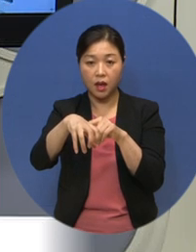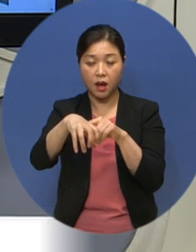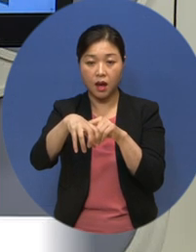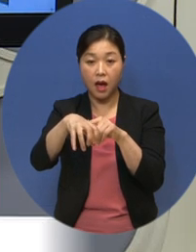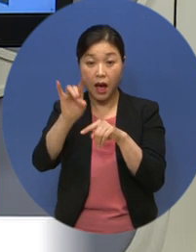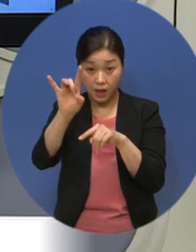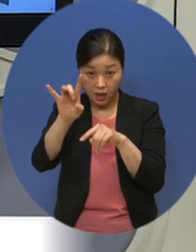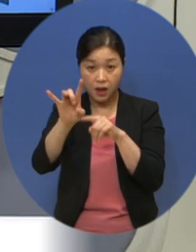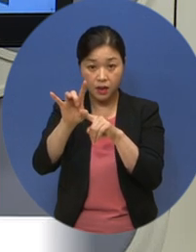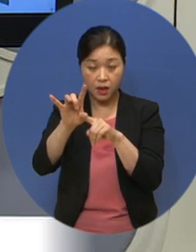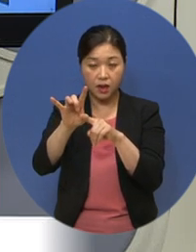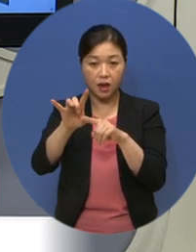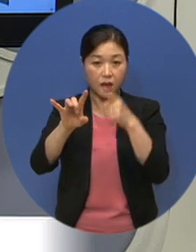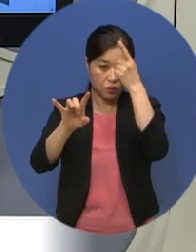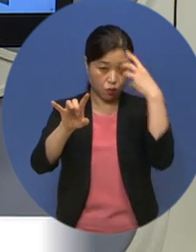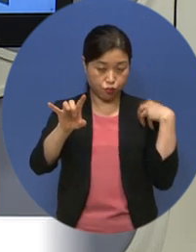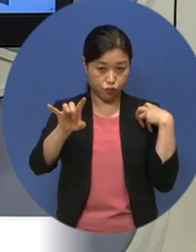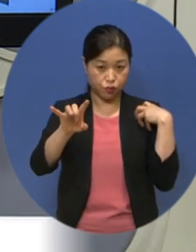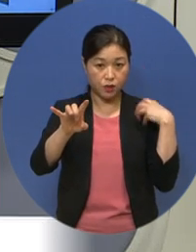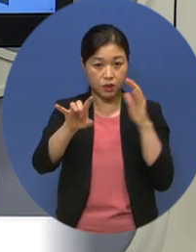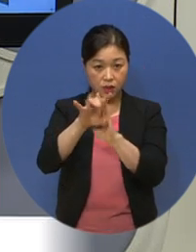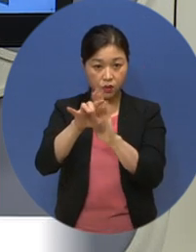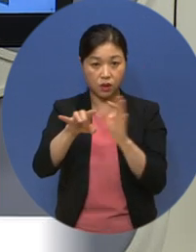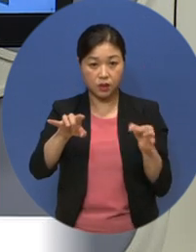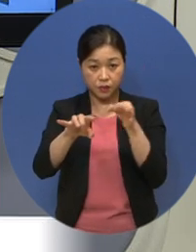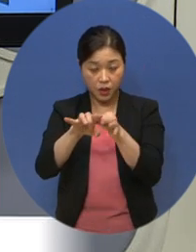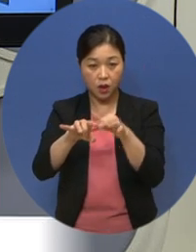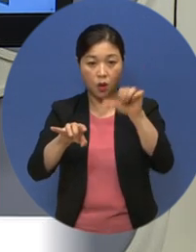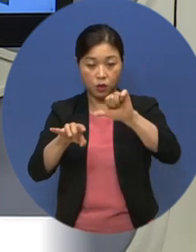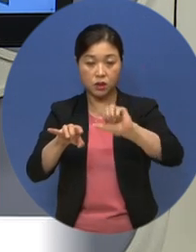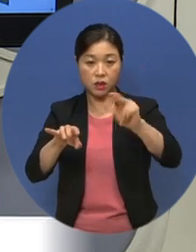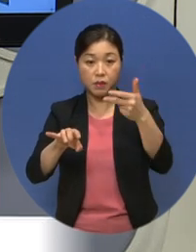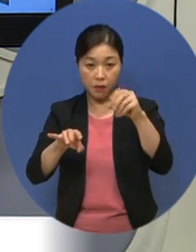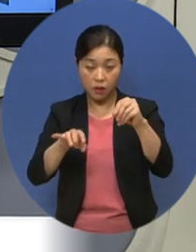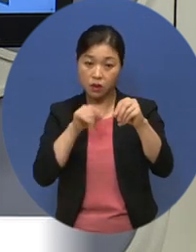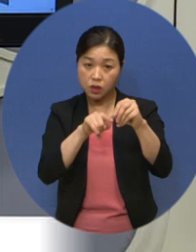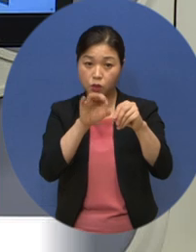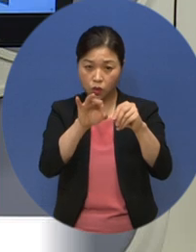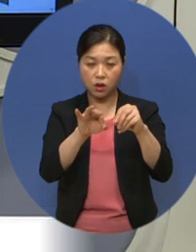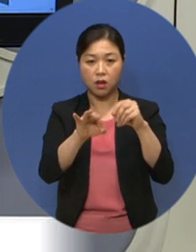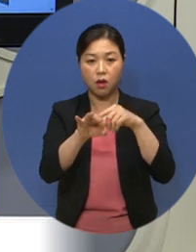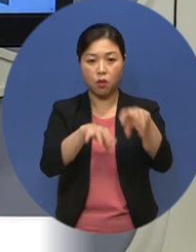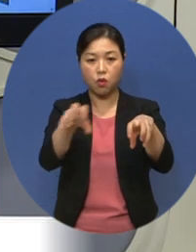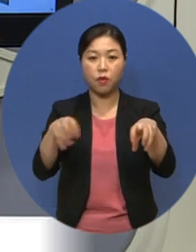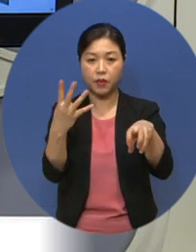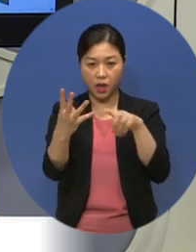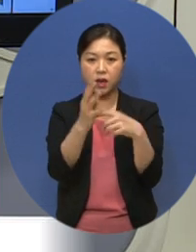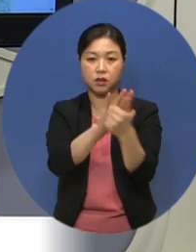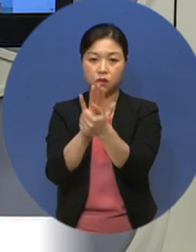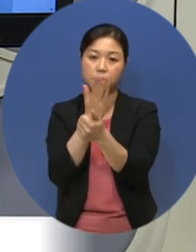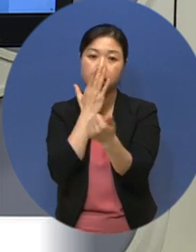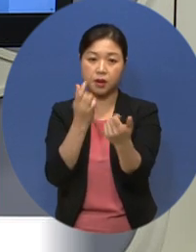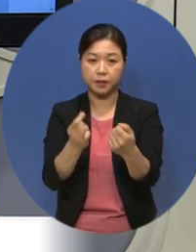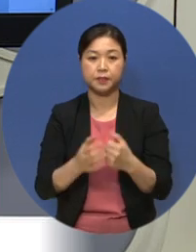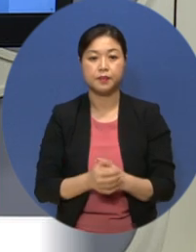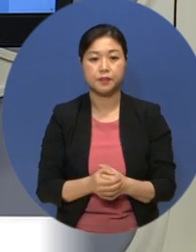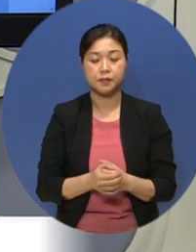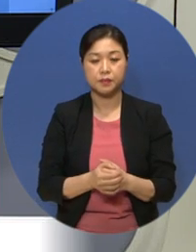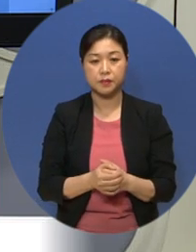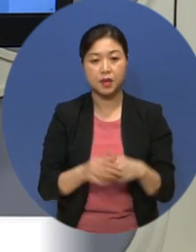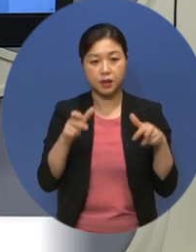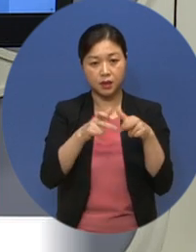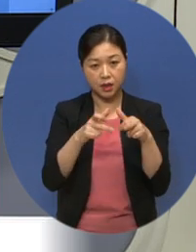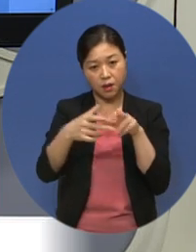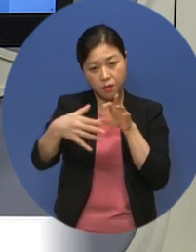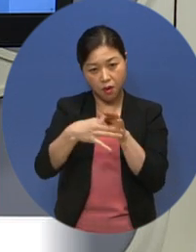5700만원 인 것을 감안하면 4개 기관을 추가로 지원할 수 있는 금액 인데요 장애 치나 건강 검진 기관